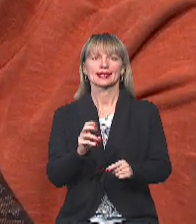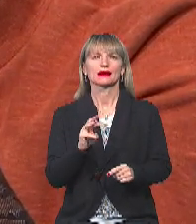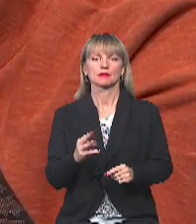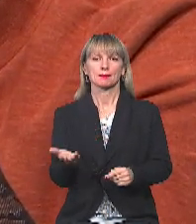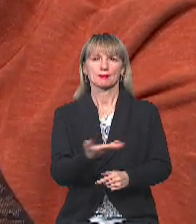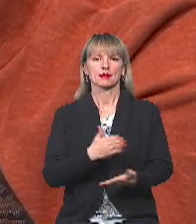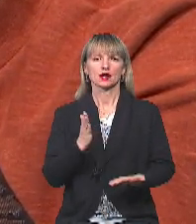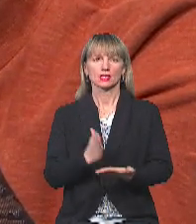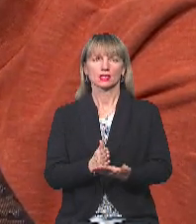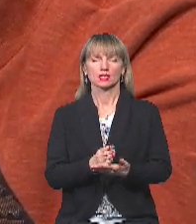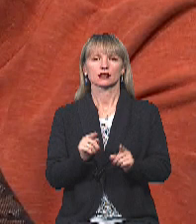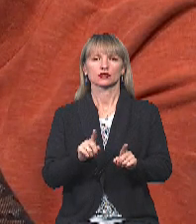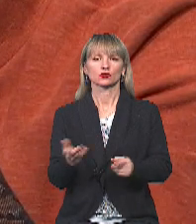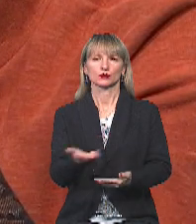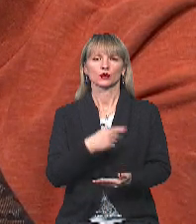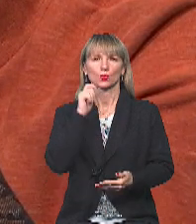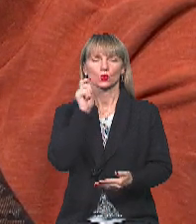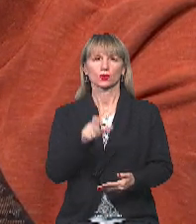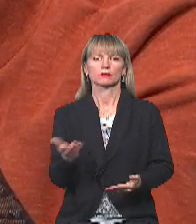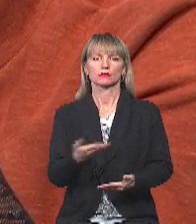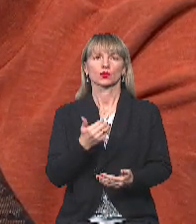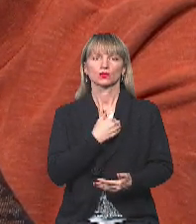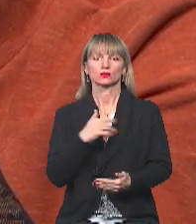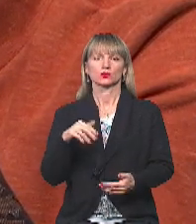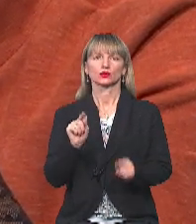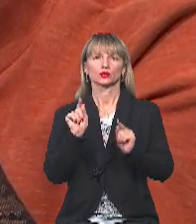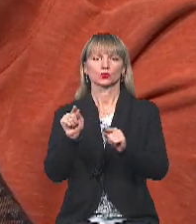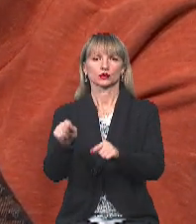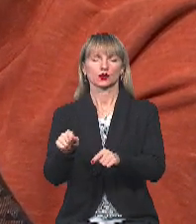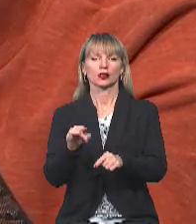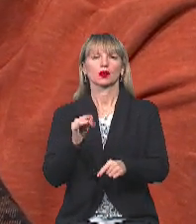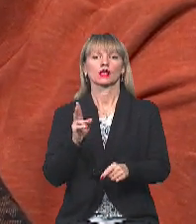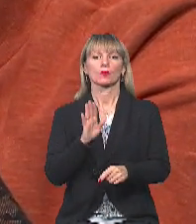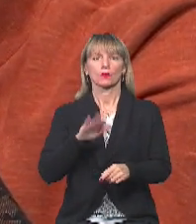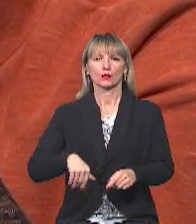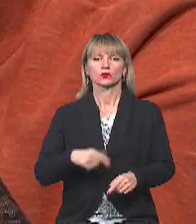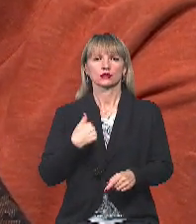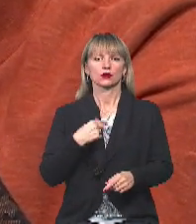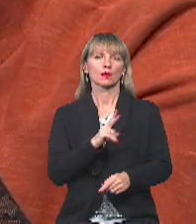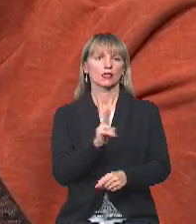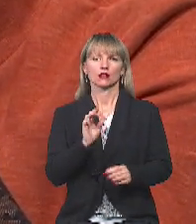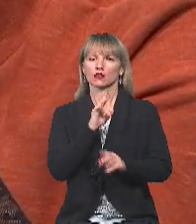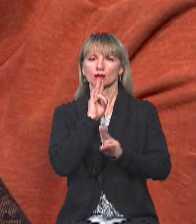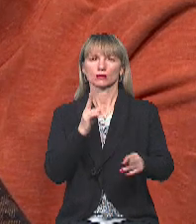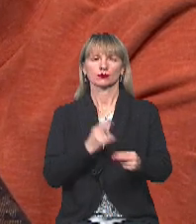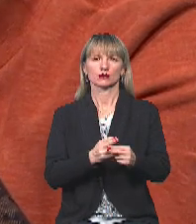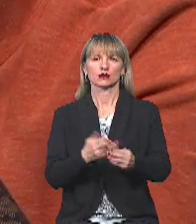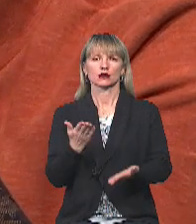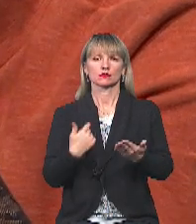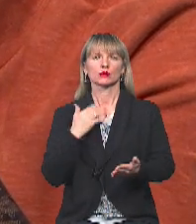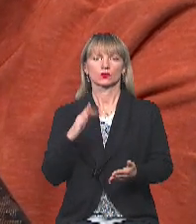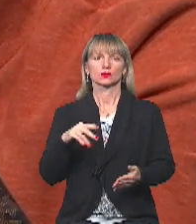є. Uh-huh. За те, що от ми українці, ми хочемо йти от туди, і нехай нам ніхто не буде в цьому заважати. Якщо ми підемо